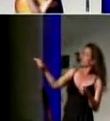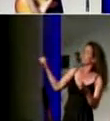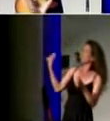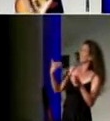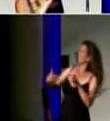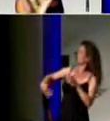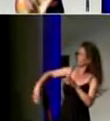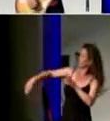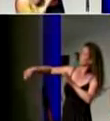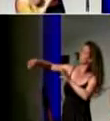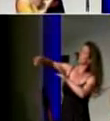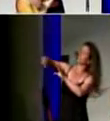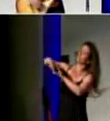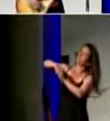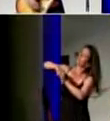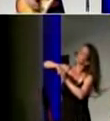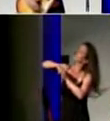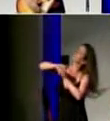Le jour où moi